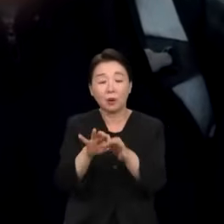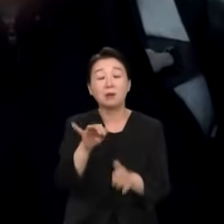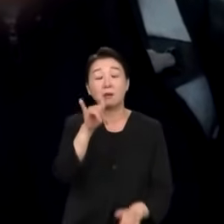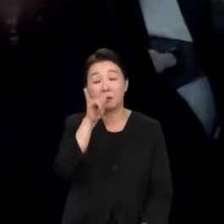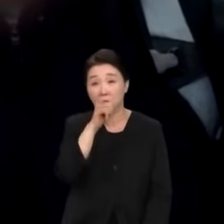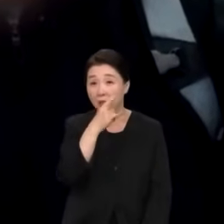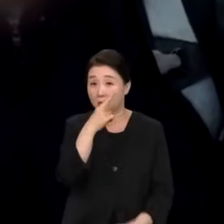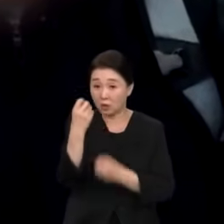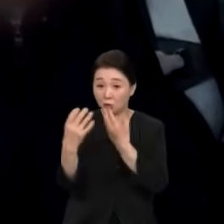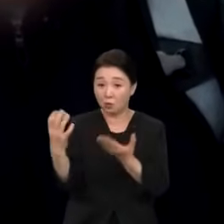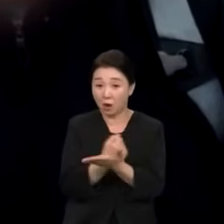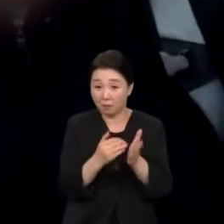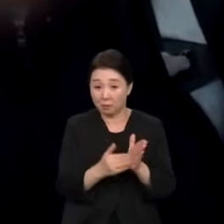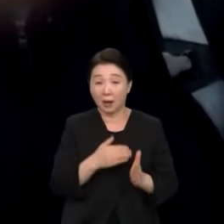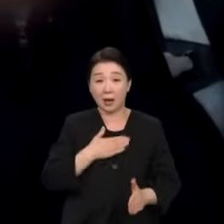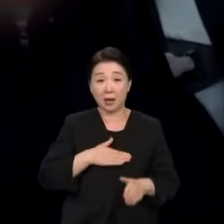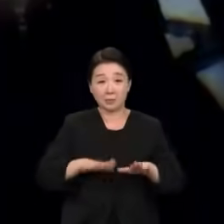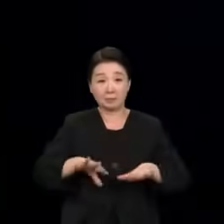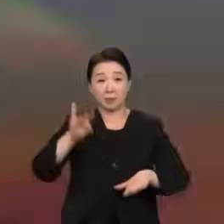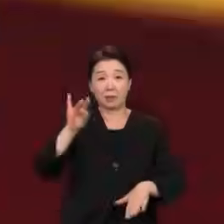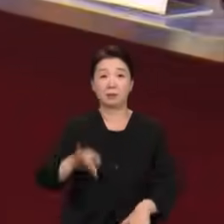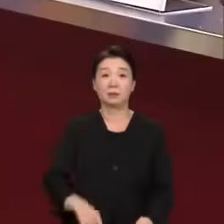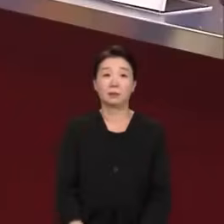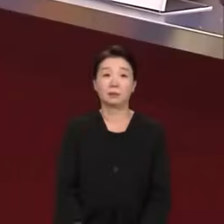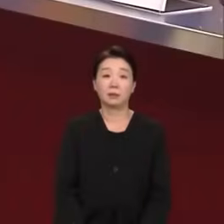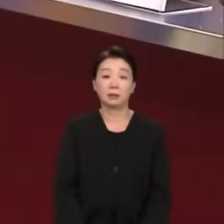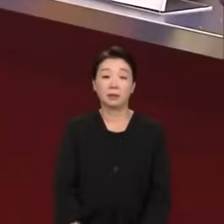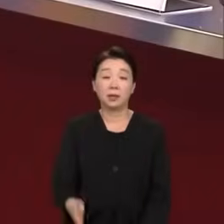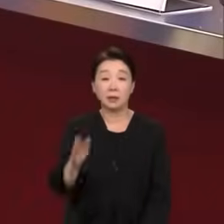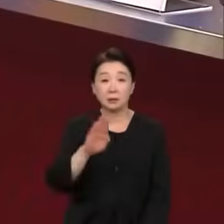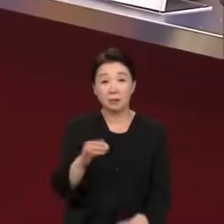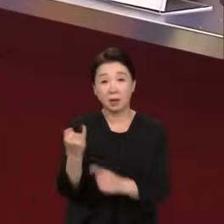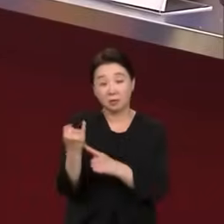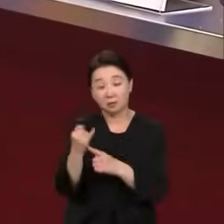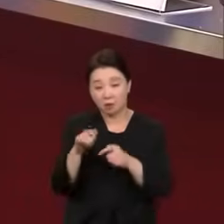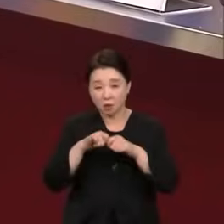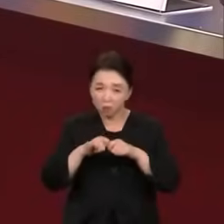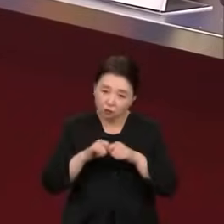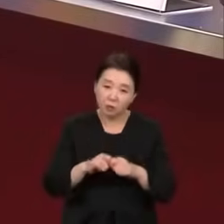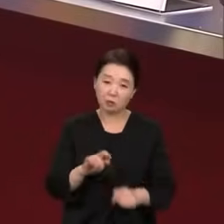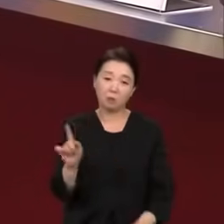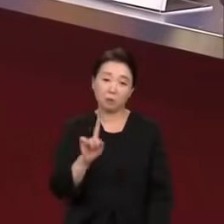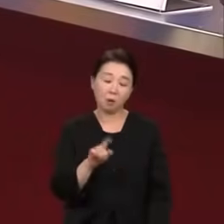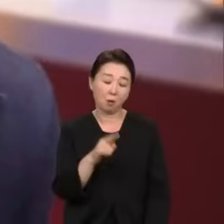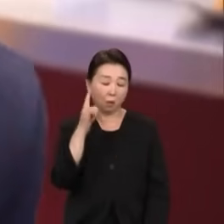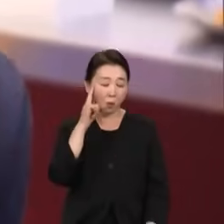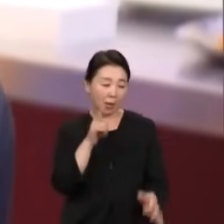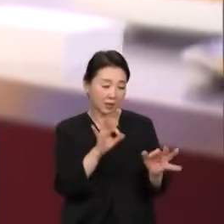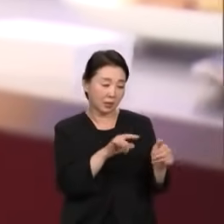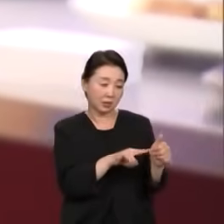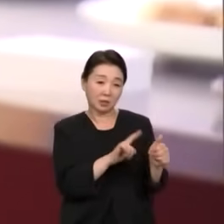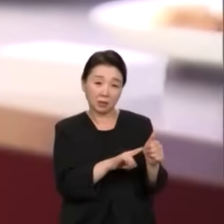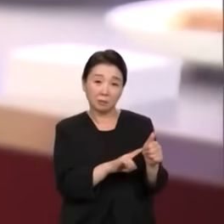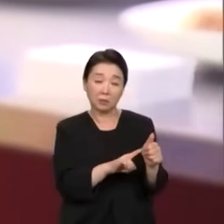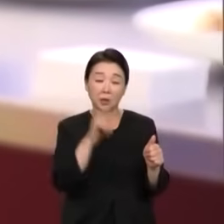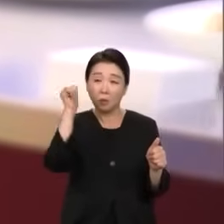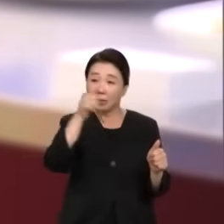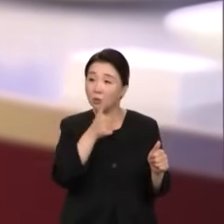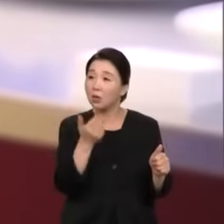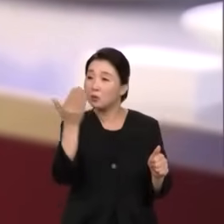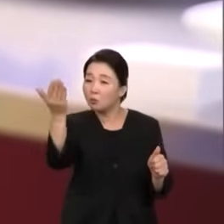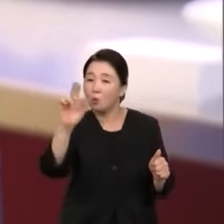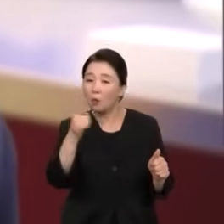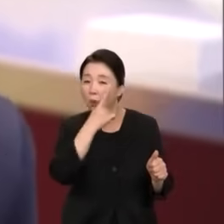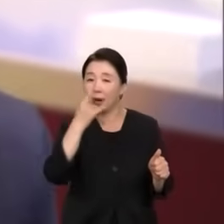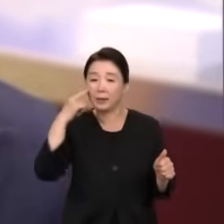진수를 확보했다는게 알려진 건 처음입니다 다만 김여사가 구체적으로 어떤 이유로 김씨를 도이치 모터스에 소개해 줬는지는